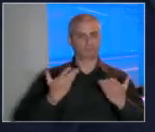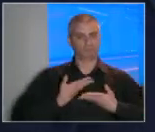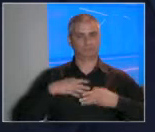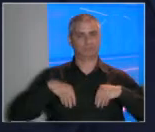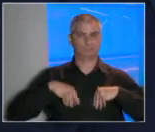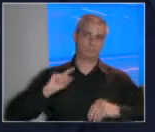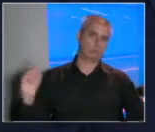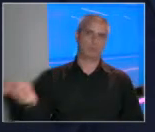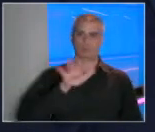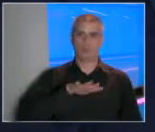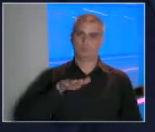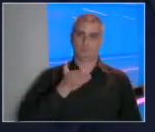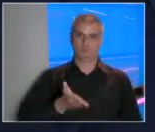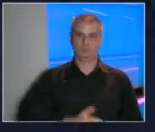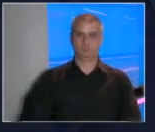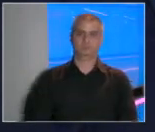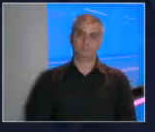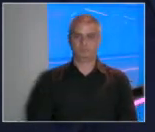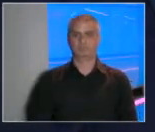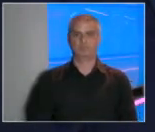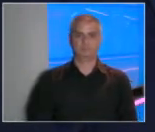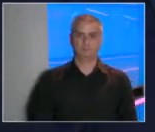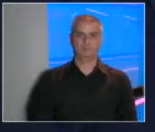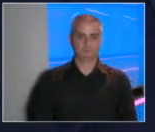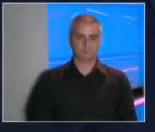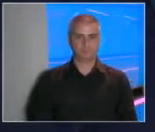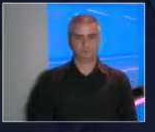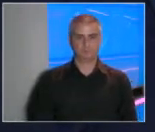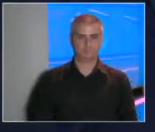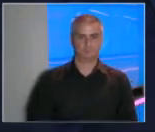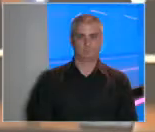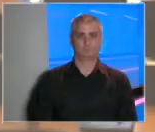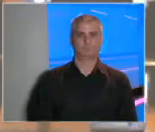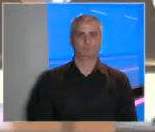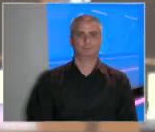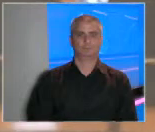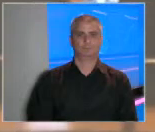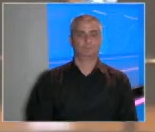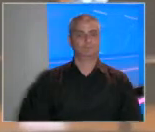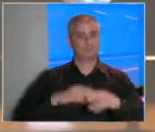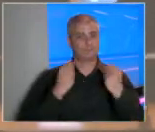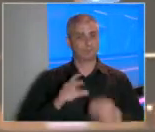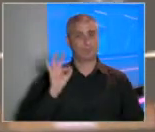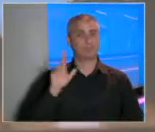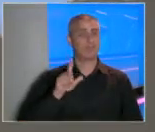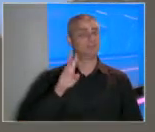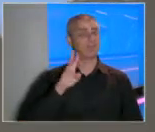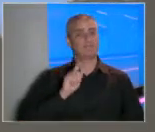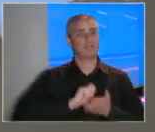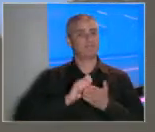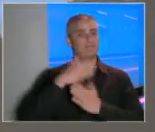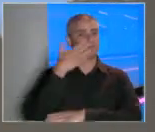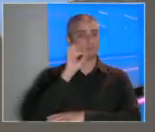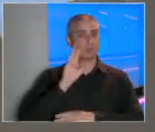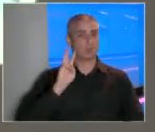zu kommen, die dazu führt, dass sie über Akzeptanz in der Region verfügt. ערב טוב לטל שלו, כתבת המדינית של וואלה